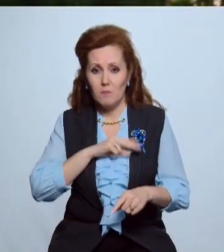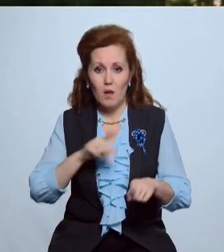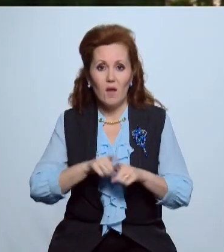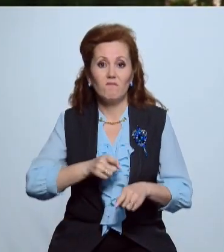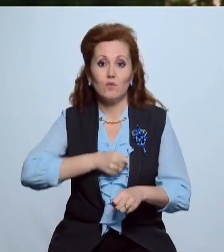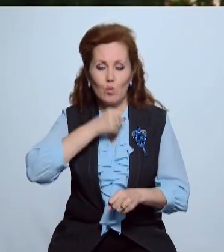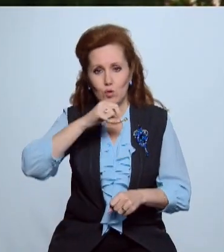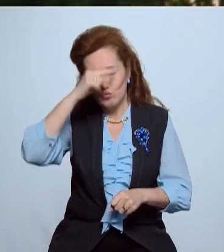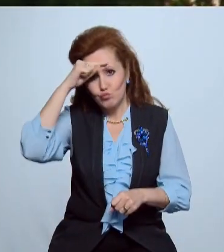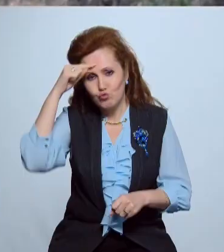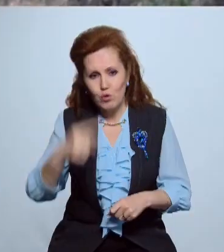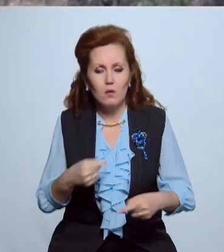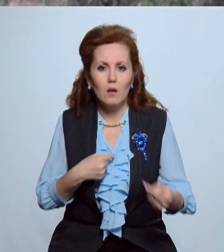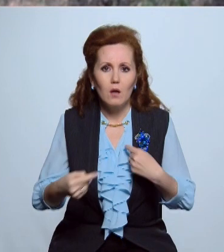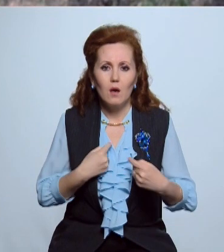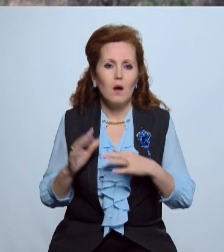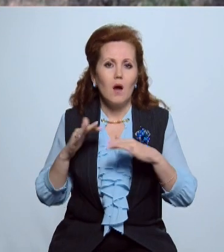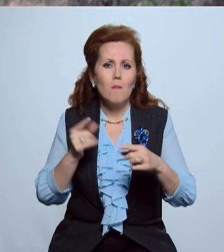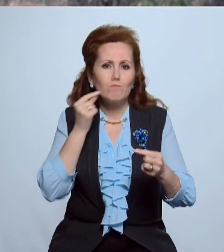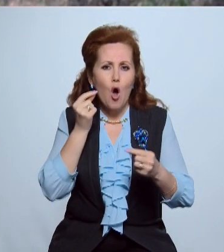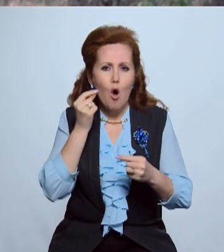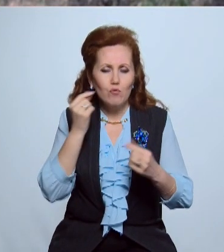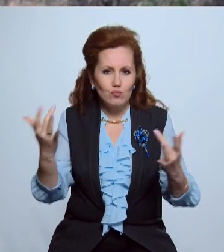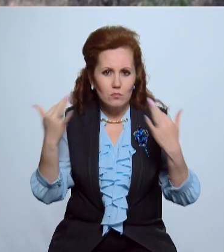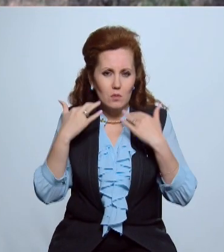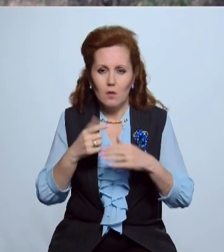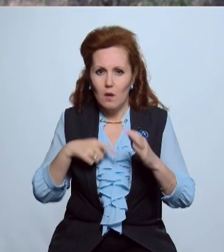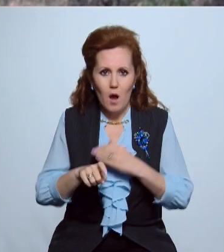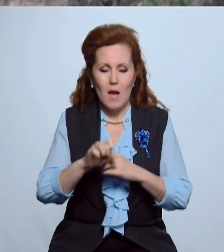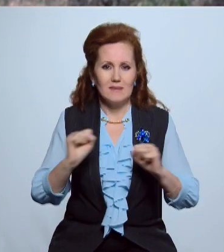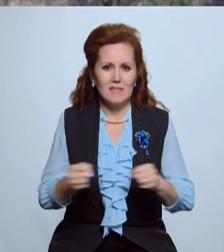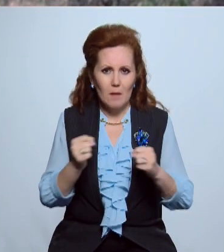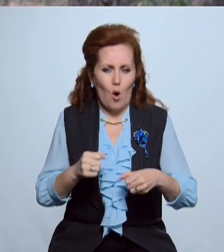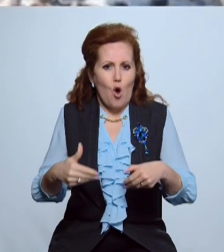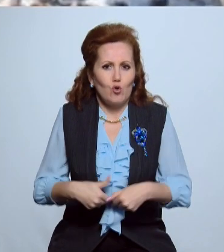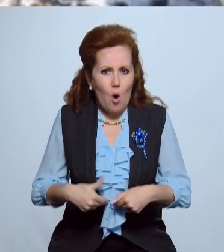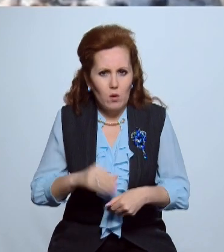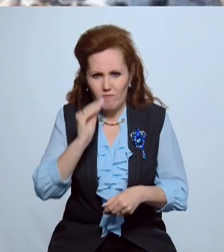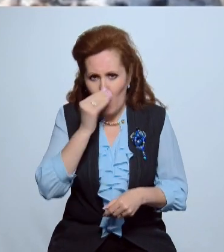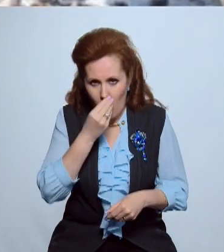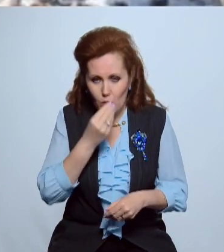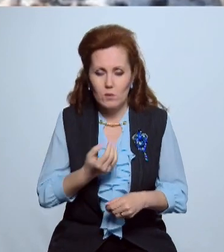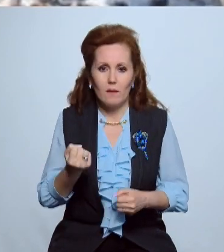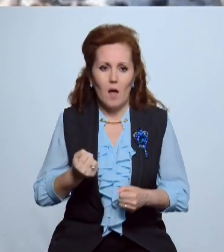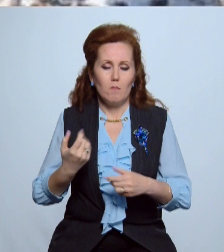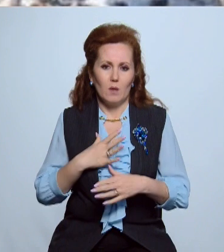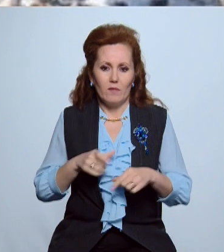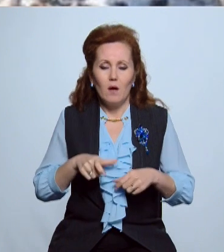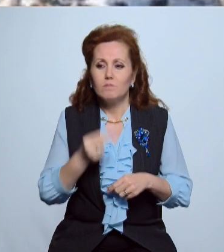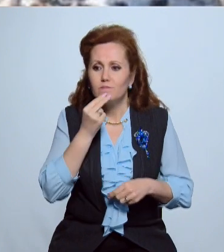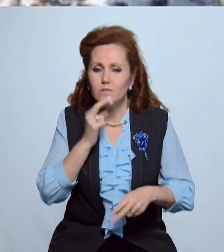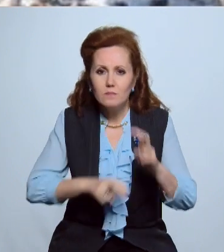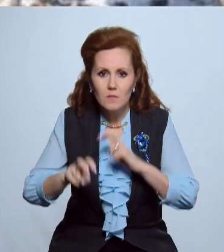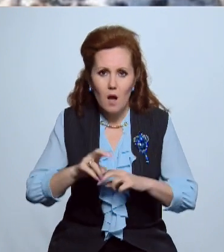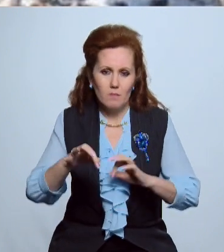сахаты. В жару животных из леса гонит мошкара, а зимой в морозы – голод. На обочину они выходят в поисках пропитания, но оказываются